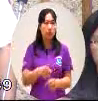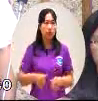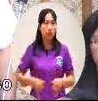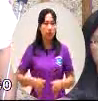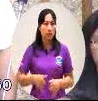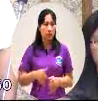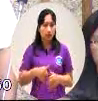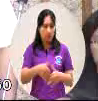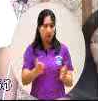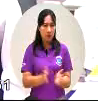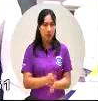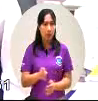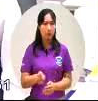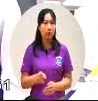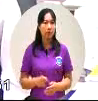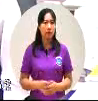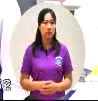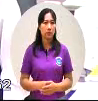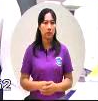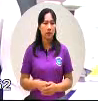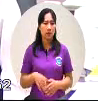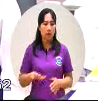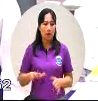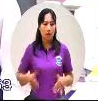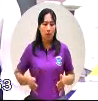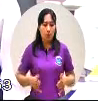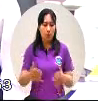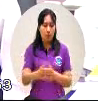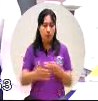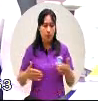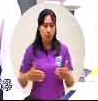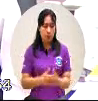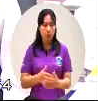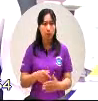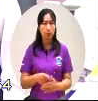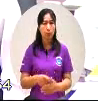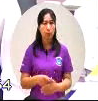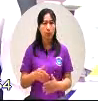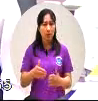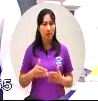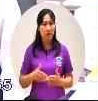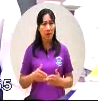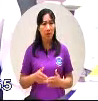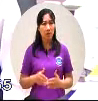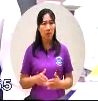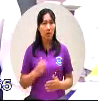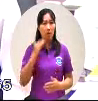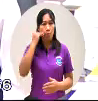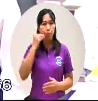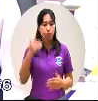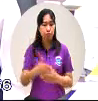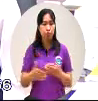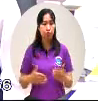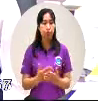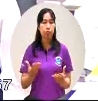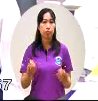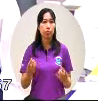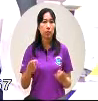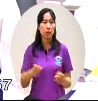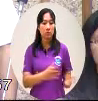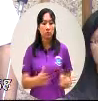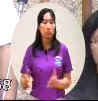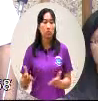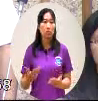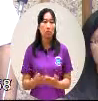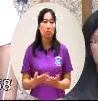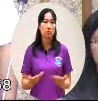不是，现在就是要这个要通啊，你不通怎么处理这个？ 对啊，所以现在我们是交那个，我刚刚不是讲